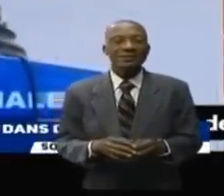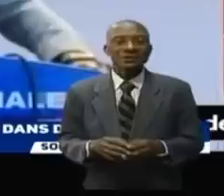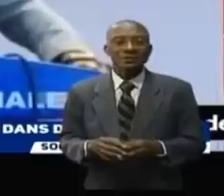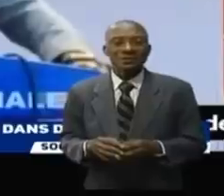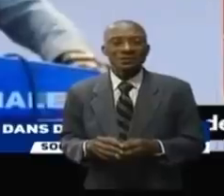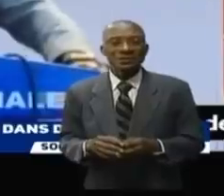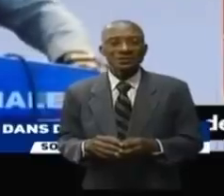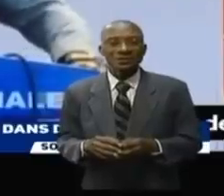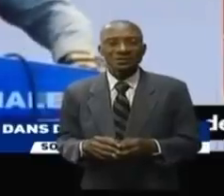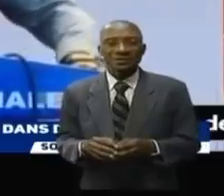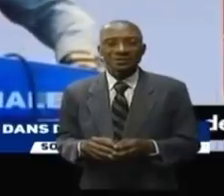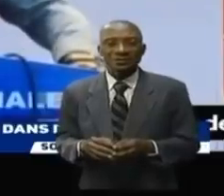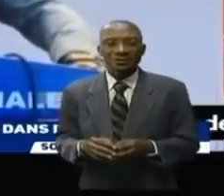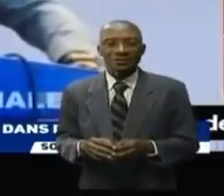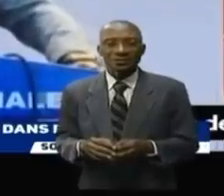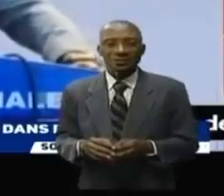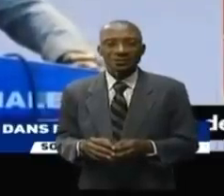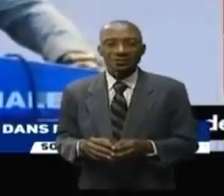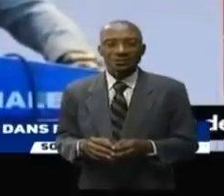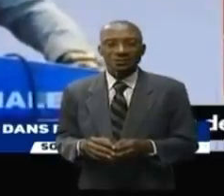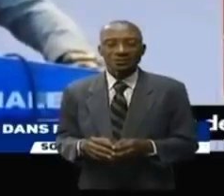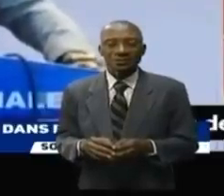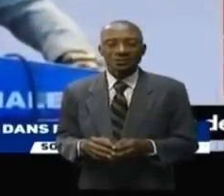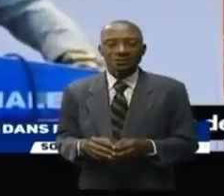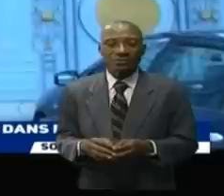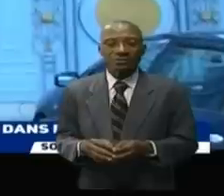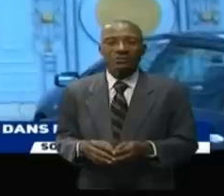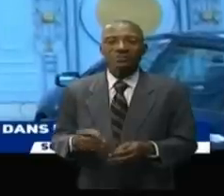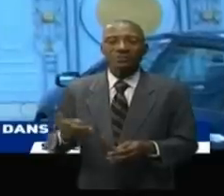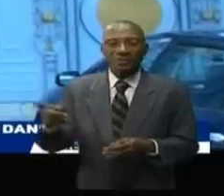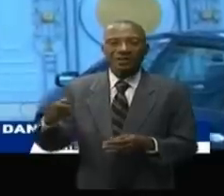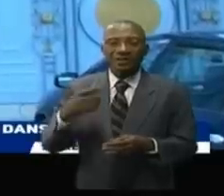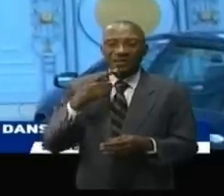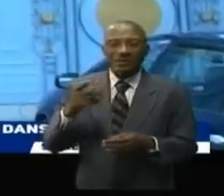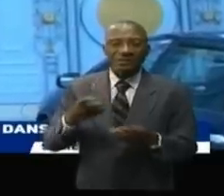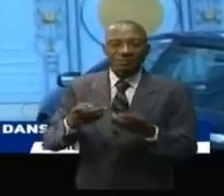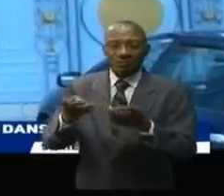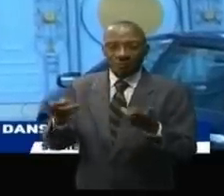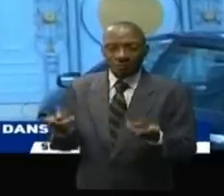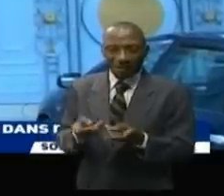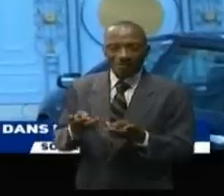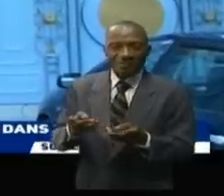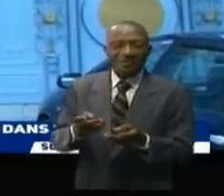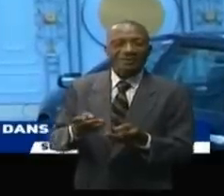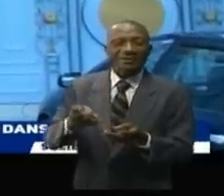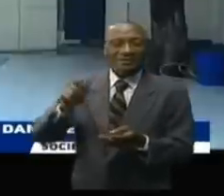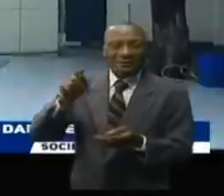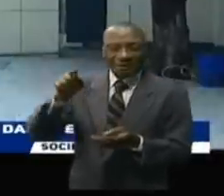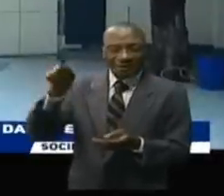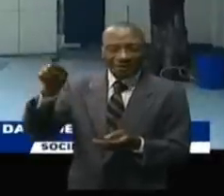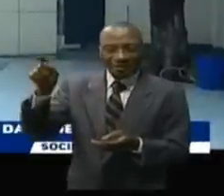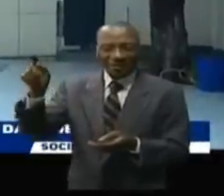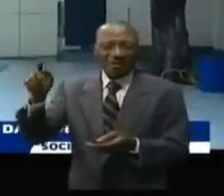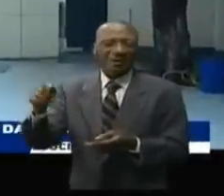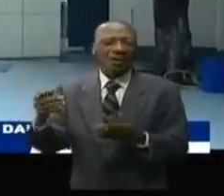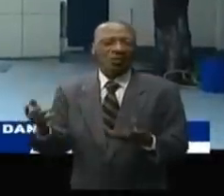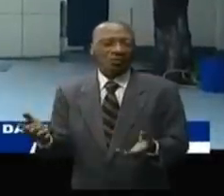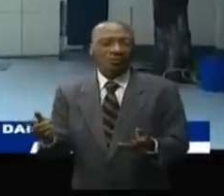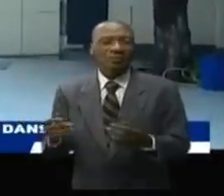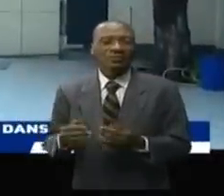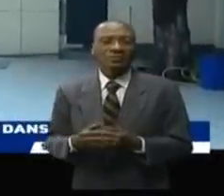citer Nazana Morgue ya Point Final. Ces affirmations ne trouvent pas écho favorable auprès